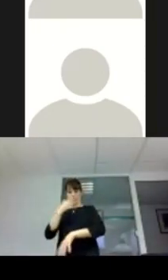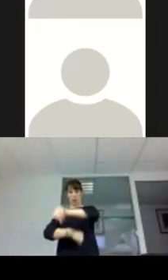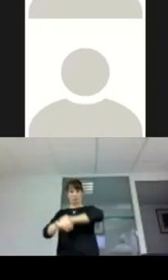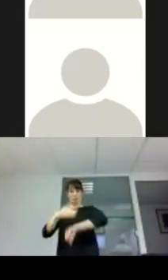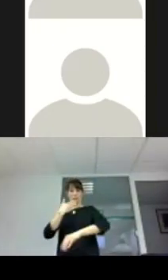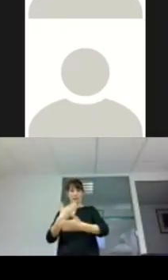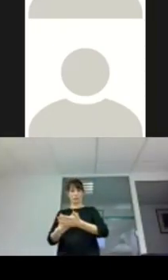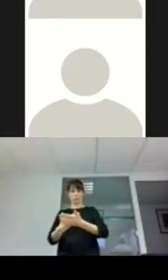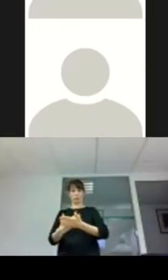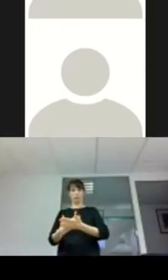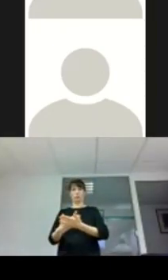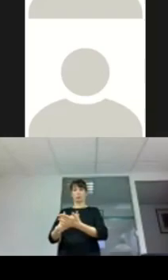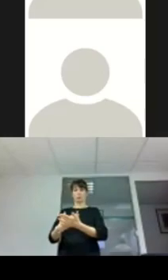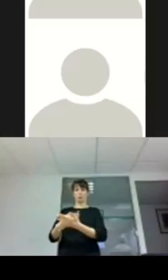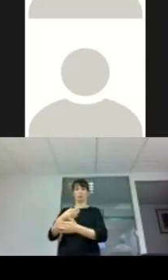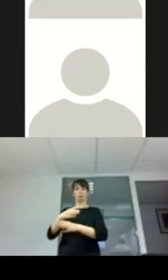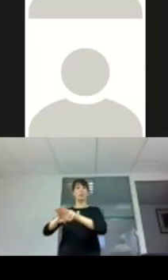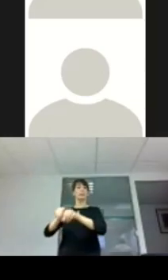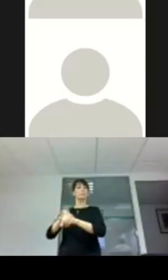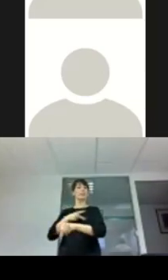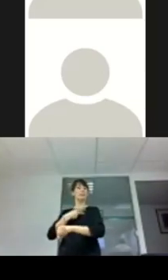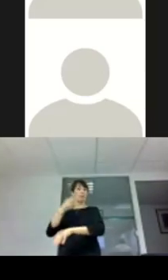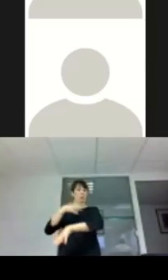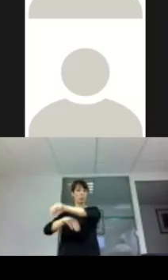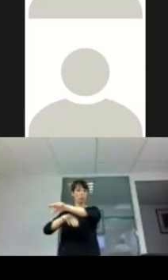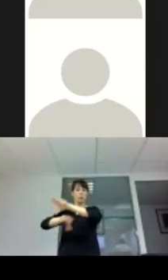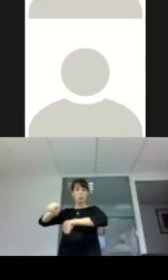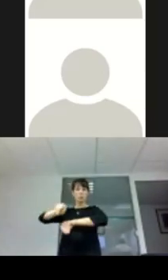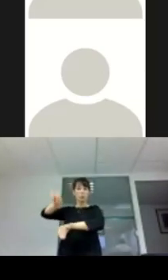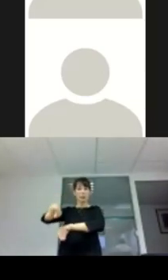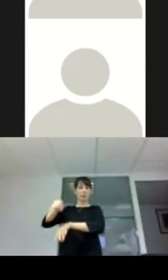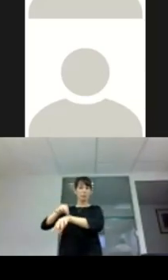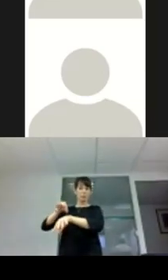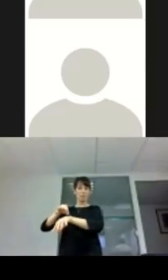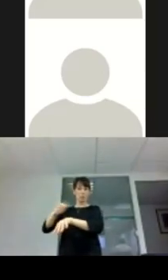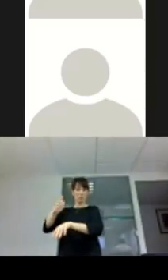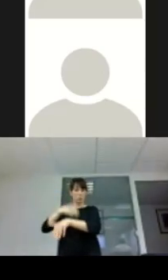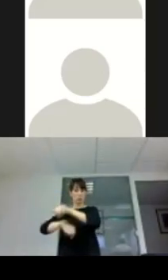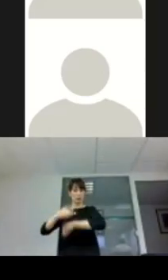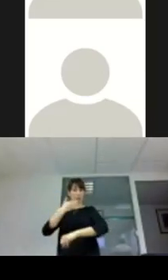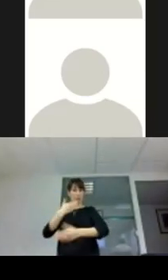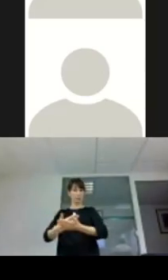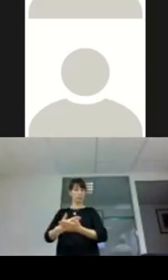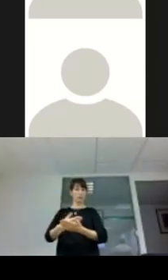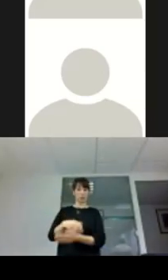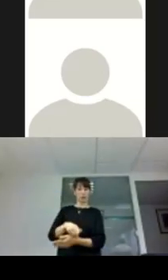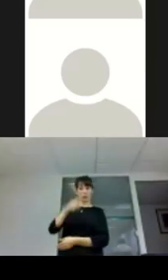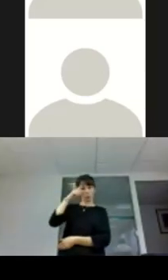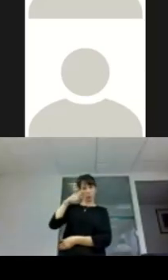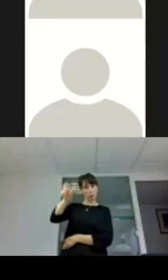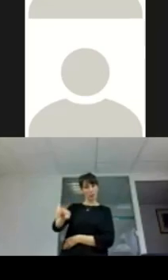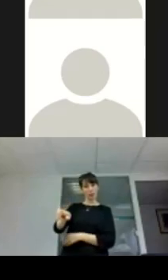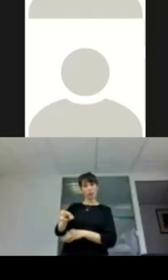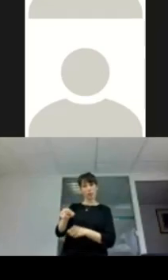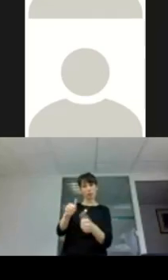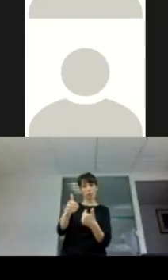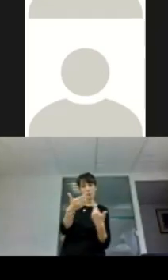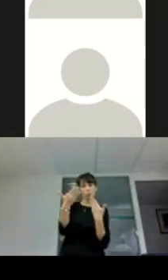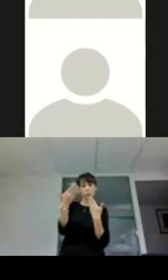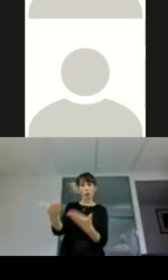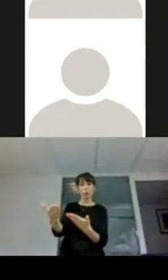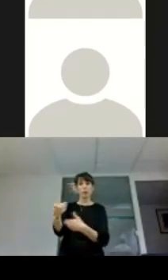consultations sont programmées par l'équipe médicale en charge du patient et il